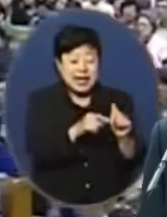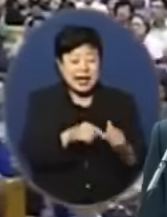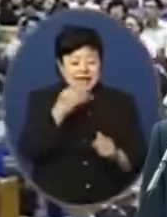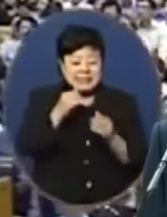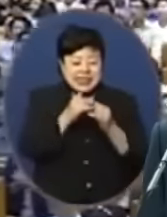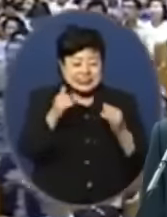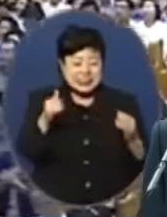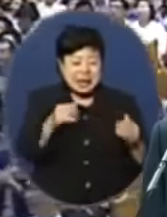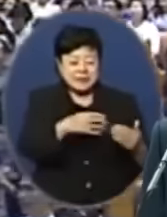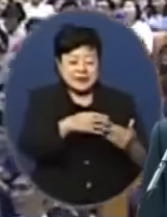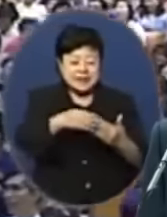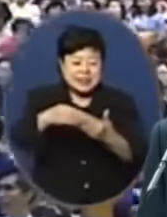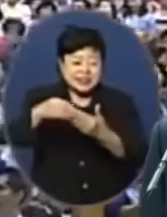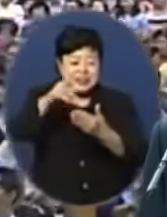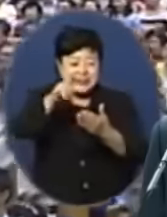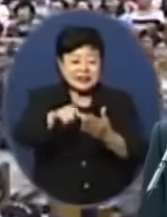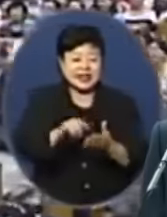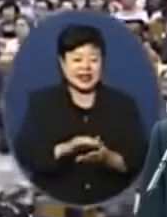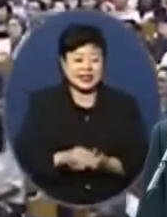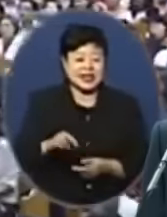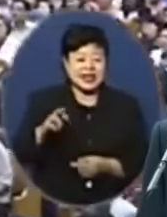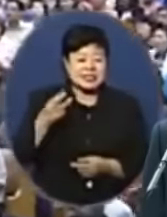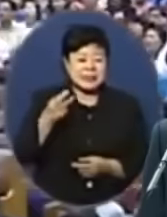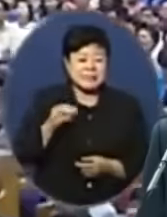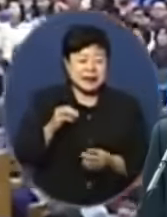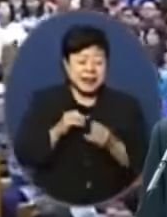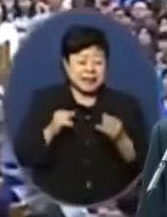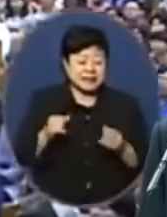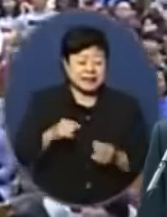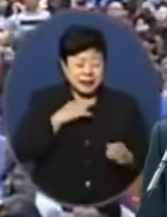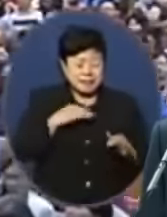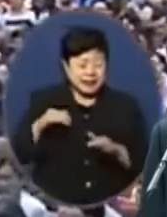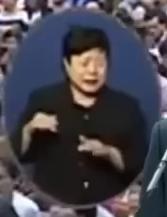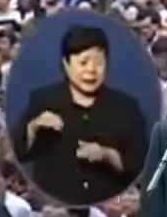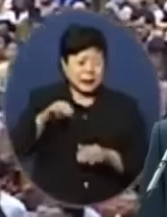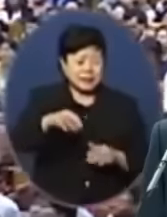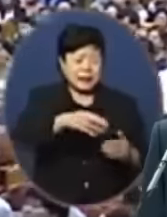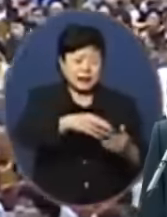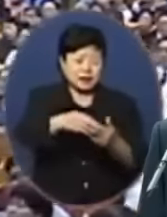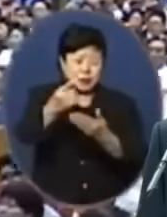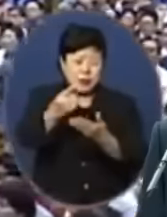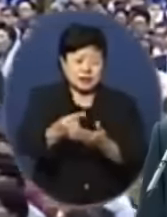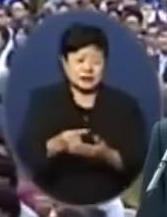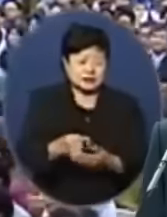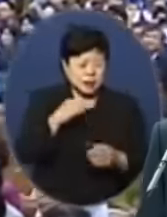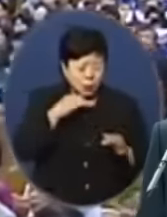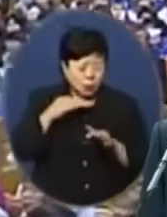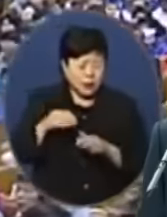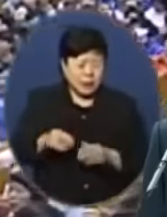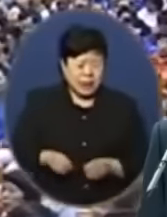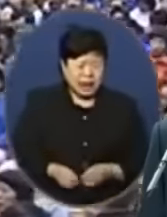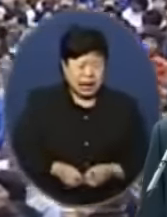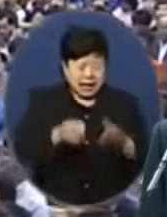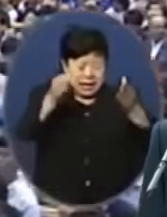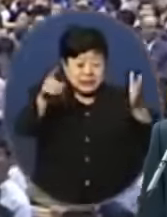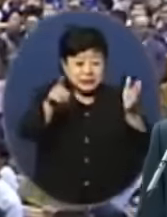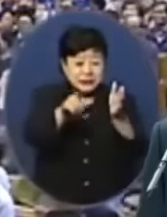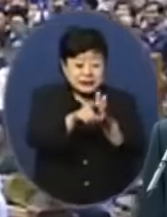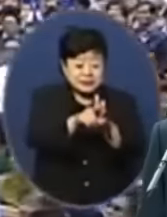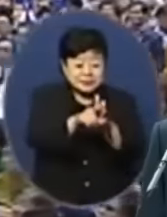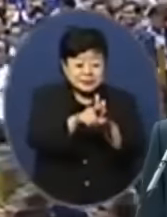백성을 이끌어내는데 300만을 홍해 숫가에 데리고 와서 홍해가 갈라지는